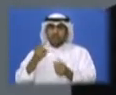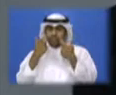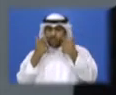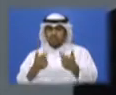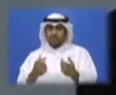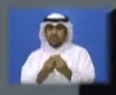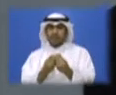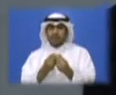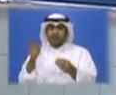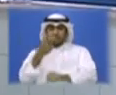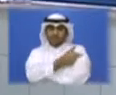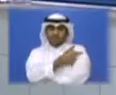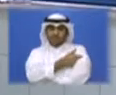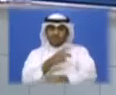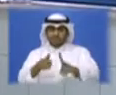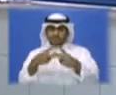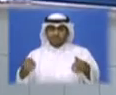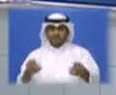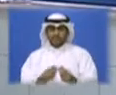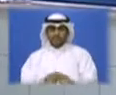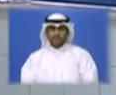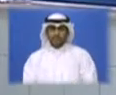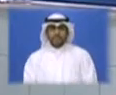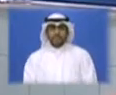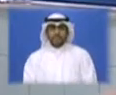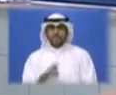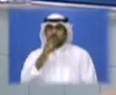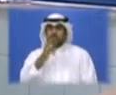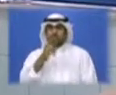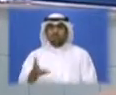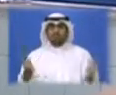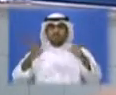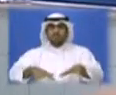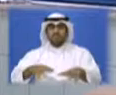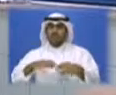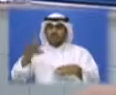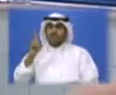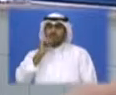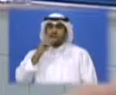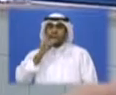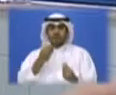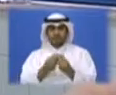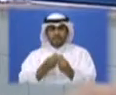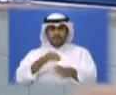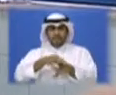في العيادات. أقلب اللي يجون مع الأطفال في العيادات